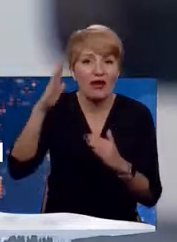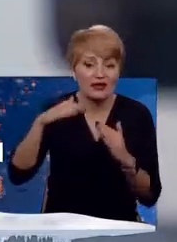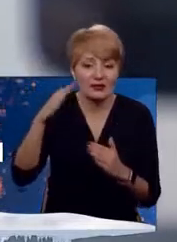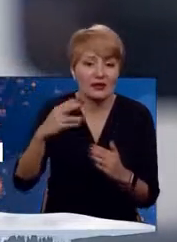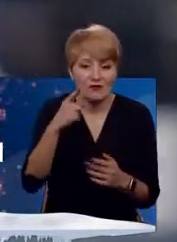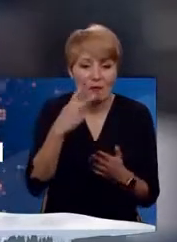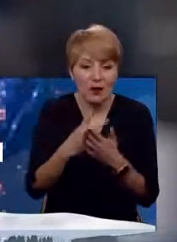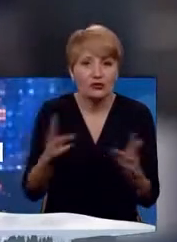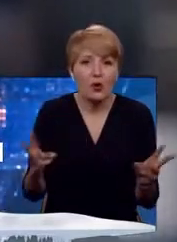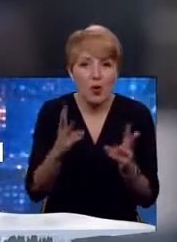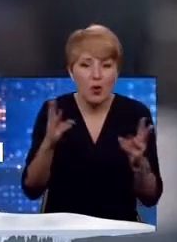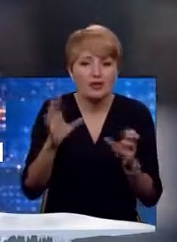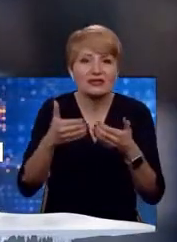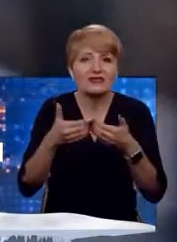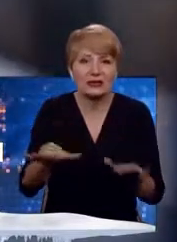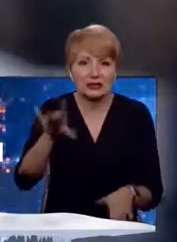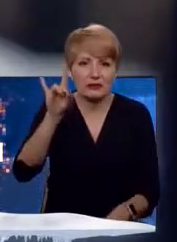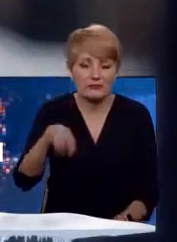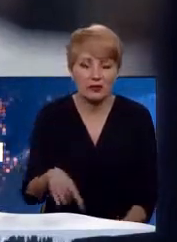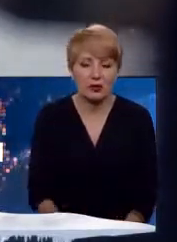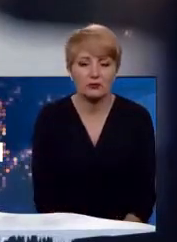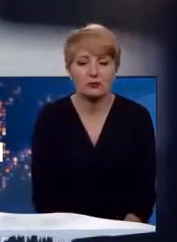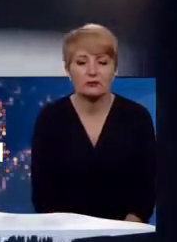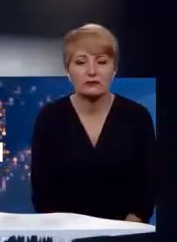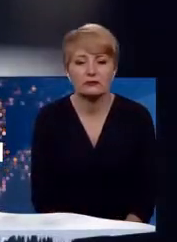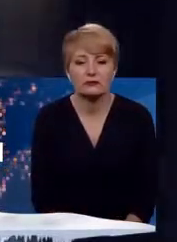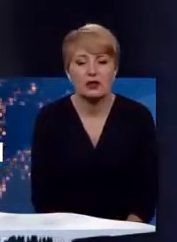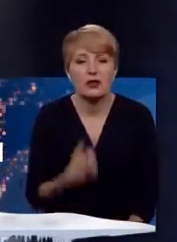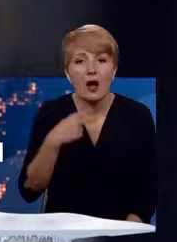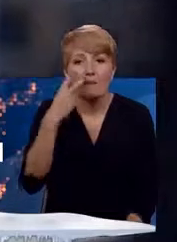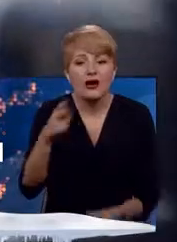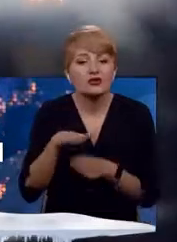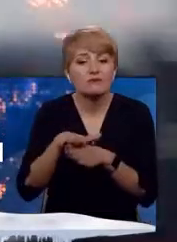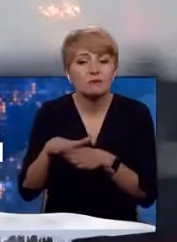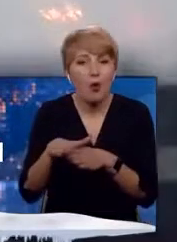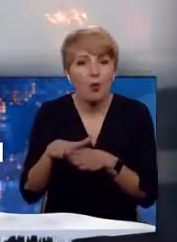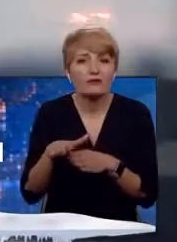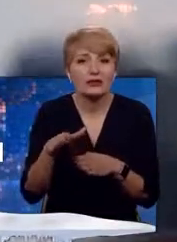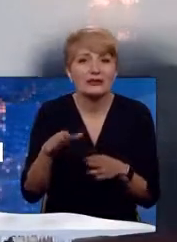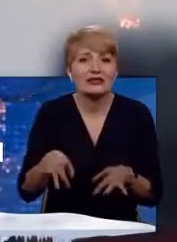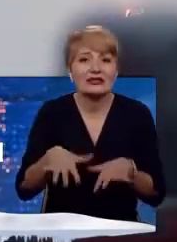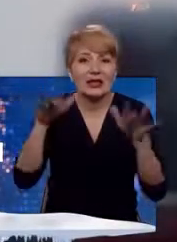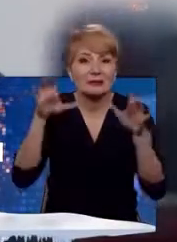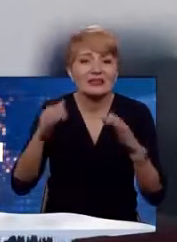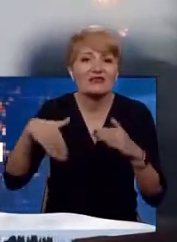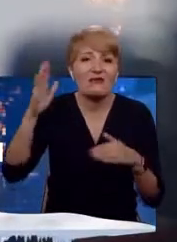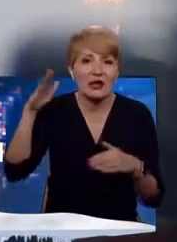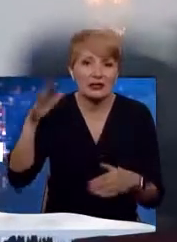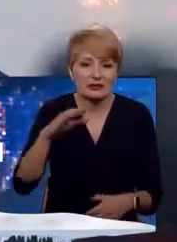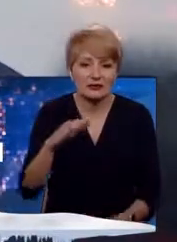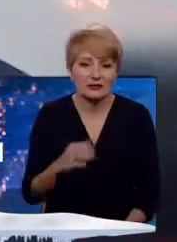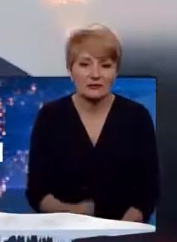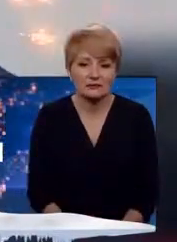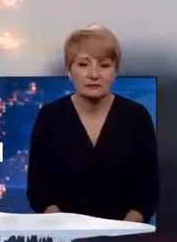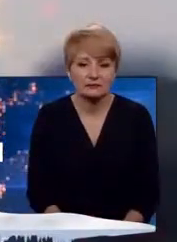бачили вогонь з відкритих вікон. Ні, я бачив повний дим з верхніх. От світло, кажу, з верхніх. Якщо з верхніх,